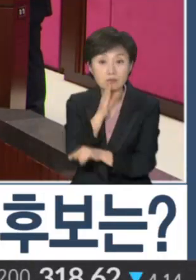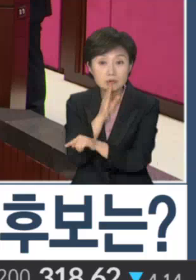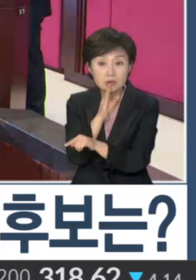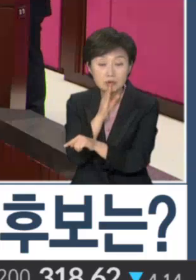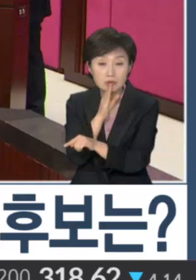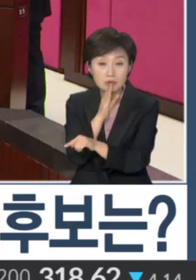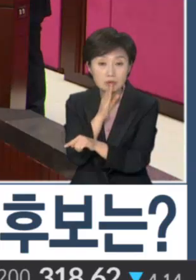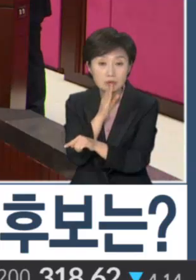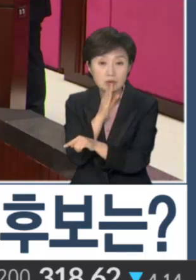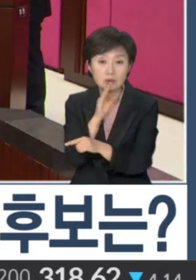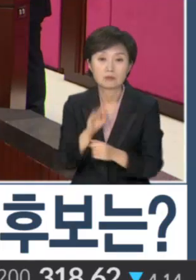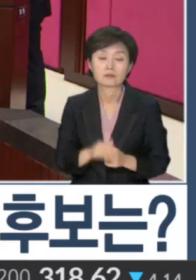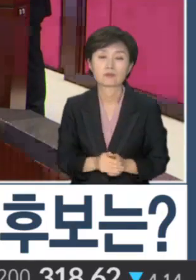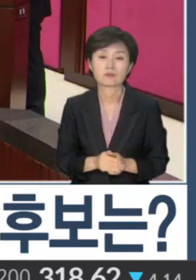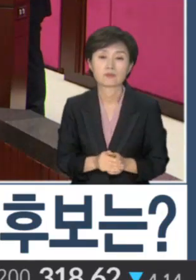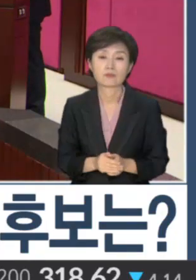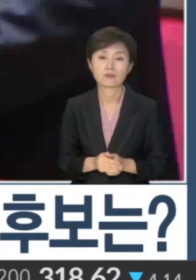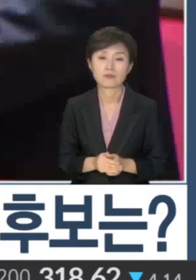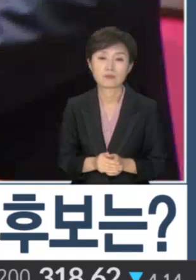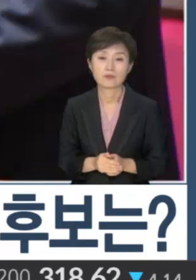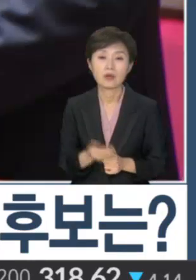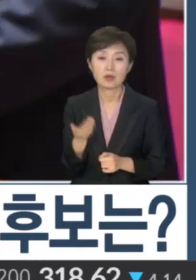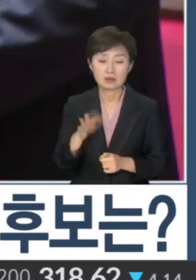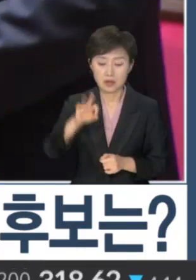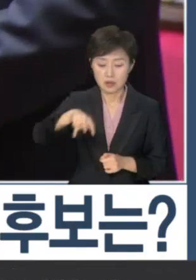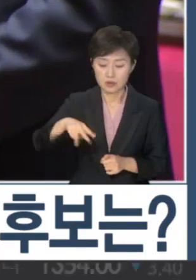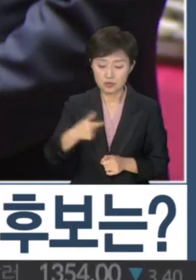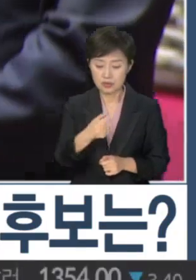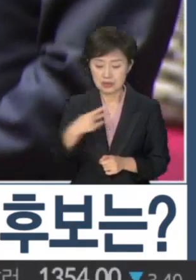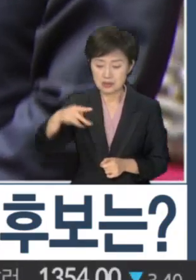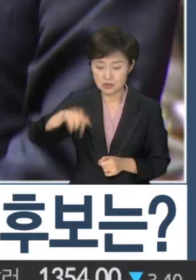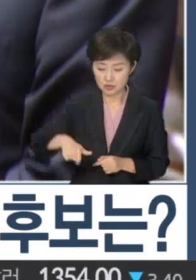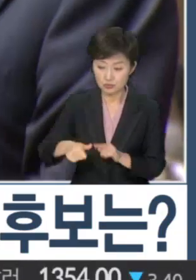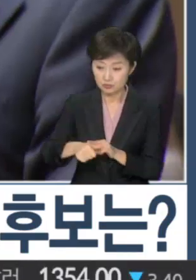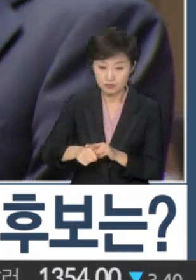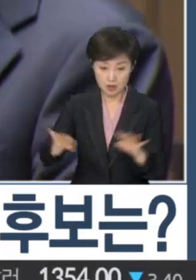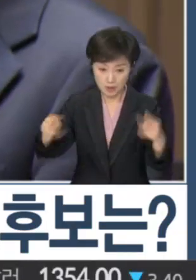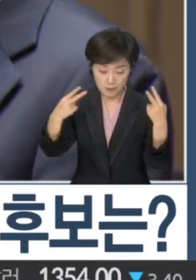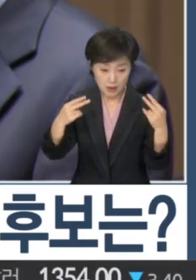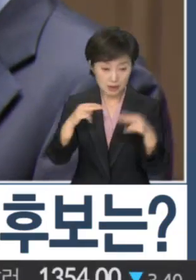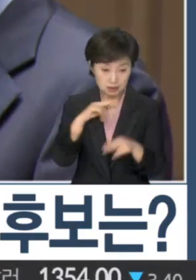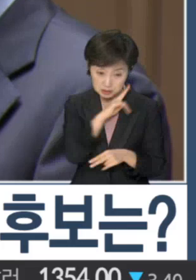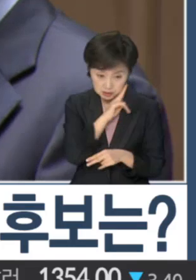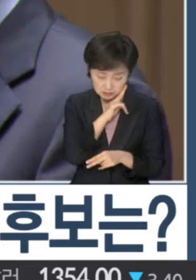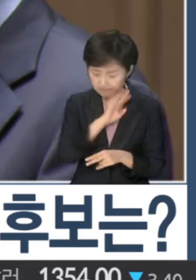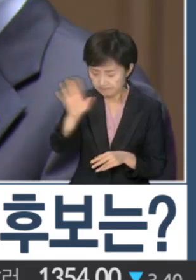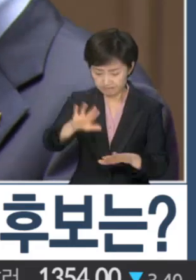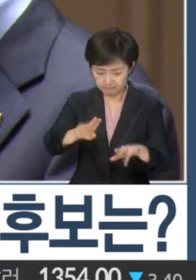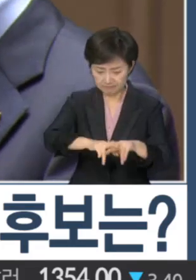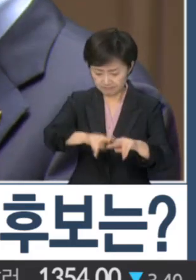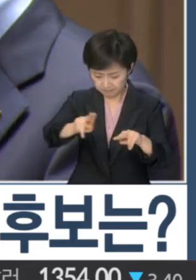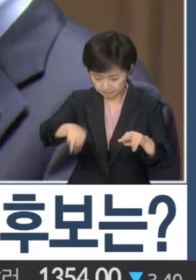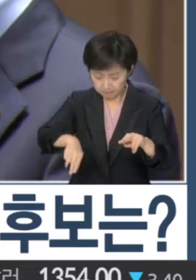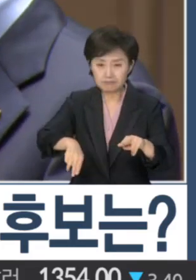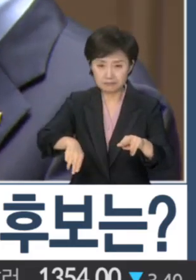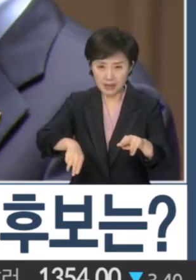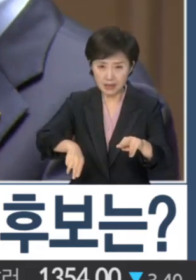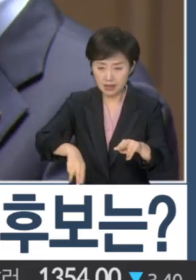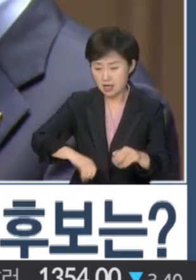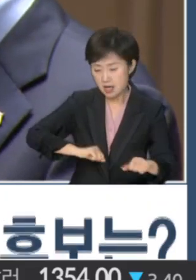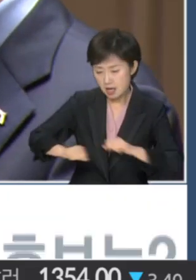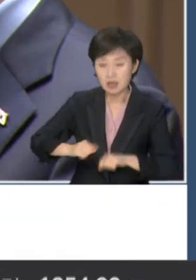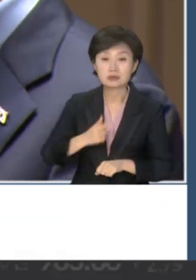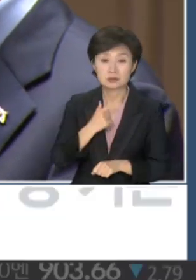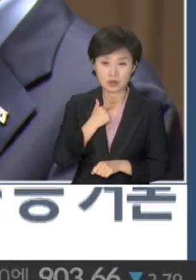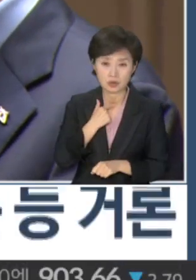그 내용들을 정리하지 않았던 것을 실제 본인 스스로가 의원직을 던지면서 결백을 입증하겠다라고 했던 게 윤희숙 전 의원이었기 때문에 아,